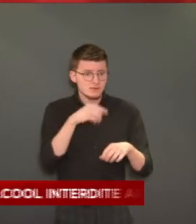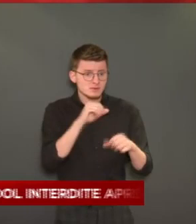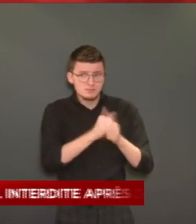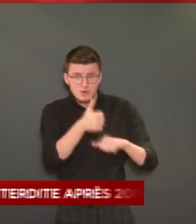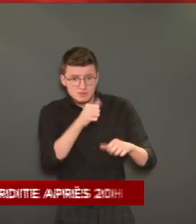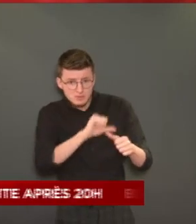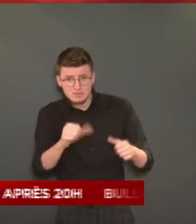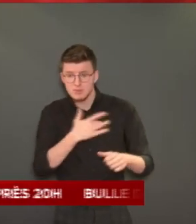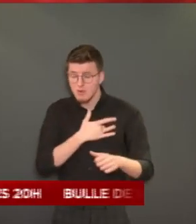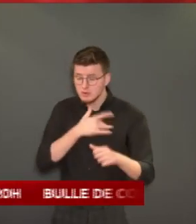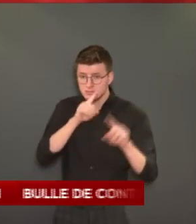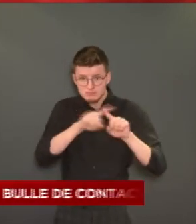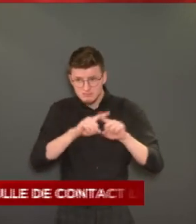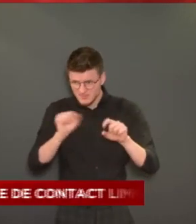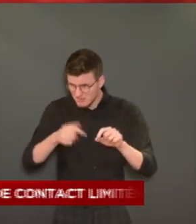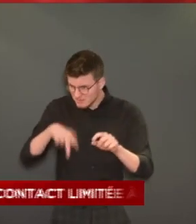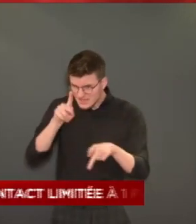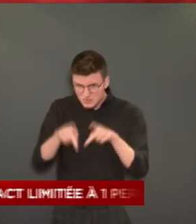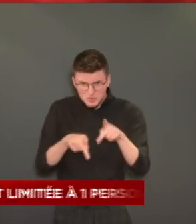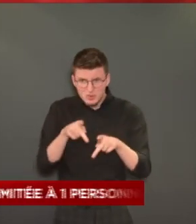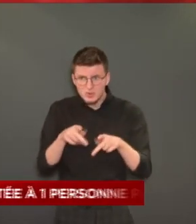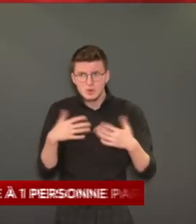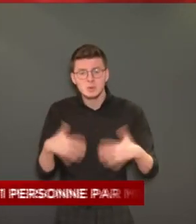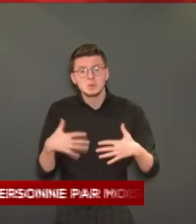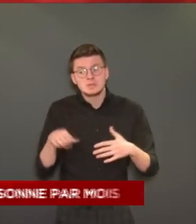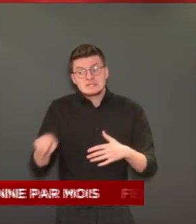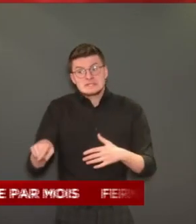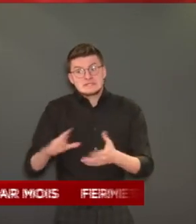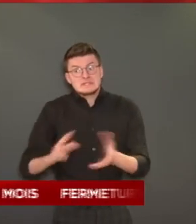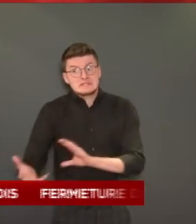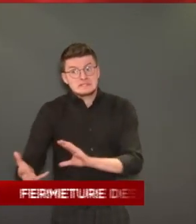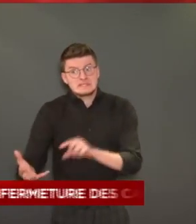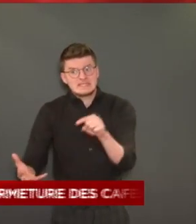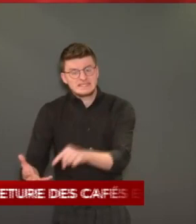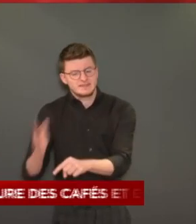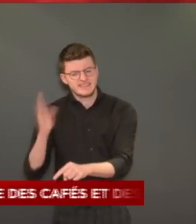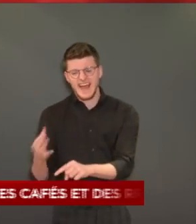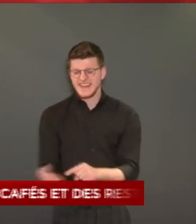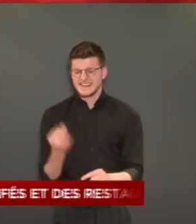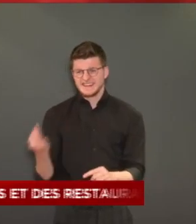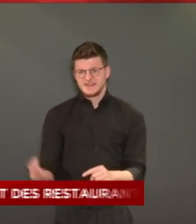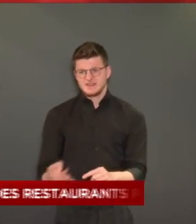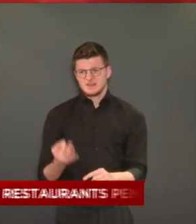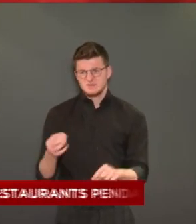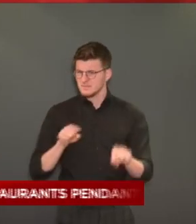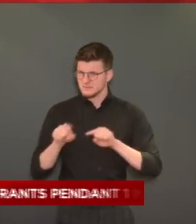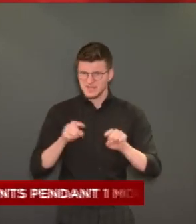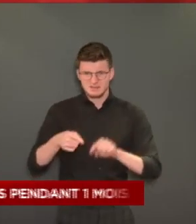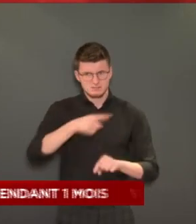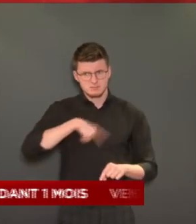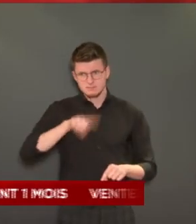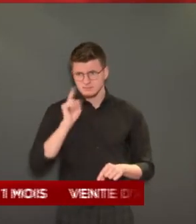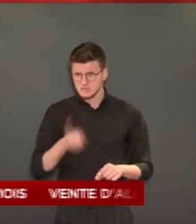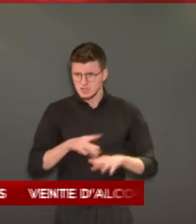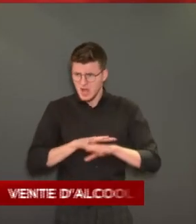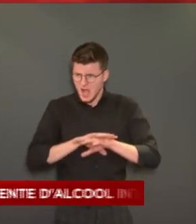qui ont des problèmes cardiaques, qui ont des blessures. Eh bien, à ce moment-là, je crois qu'on peut parler d'une situation assez terrible. Et